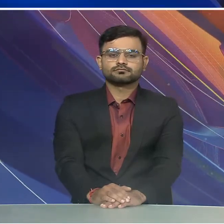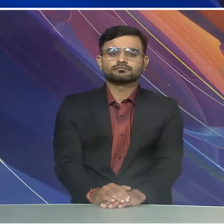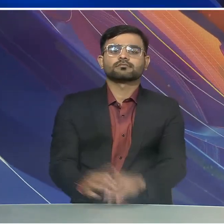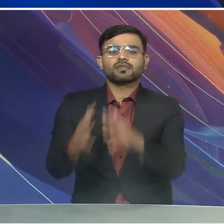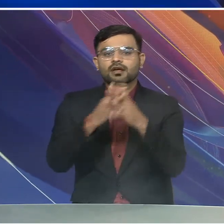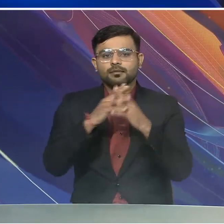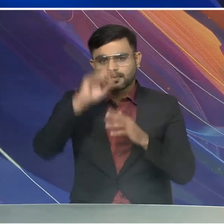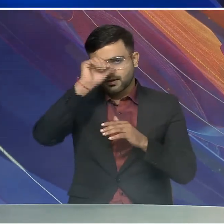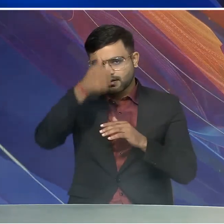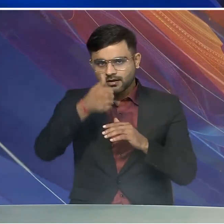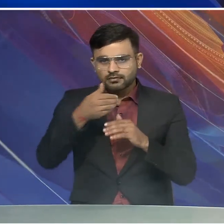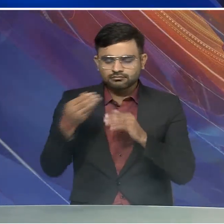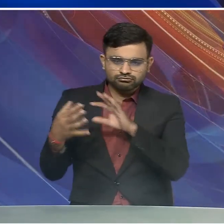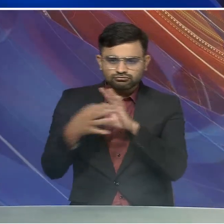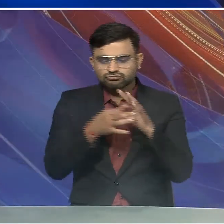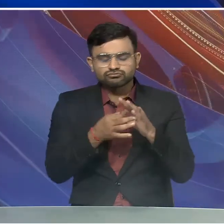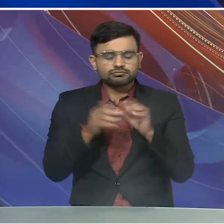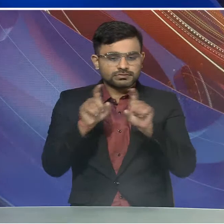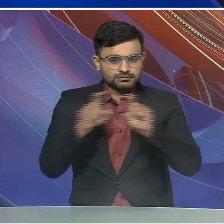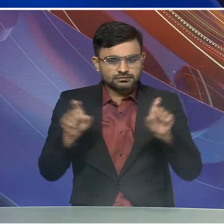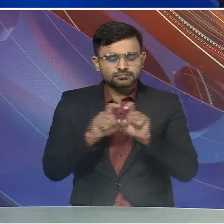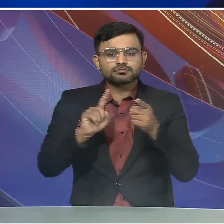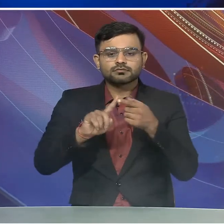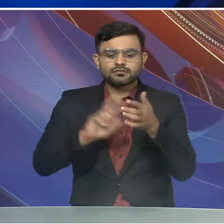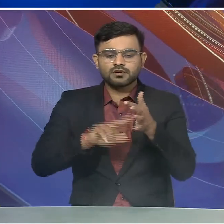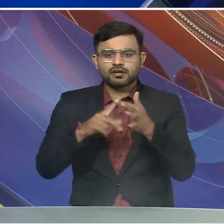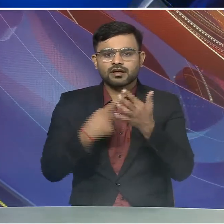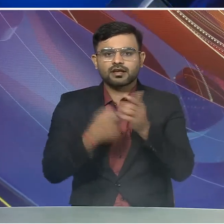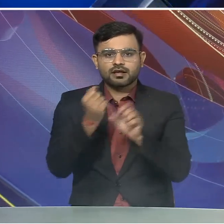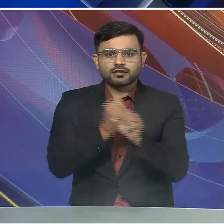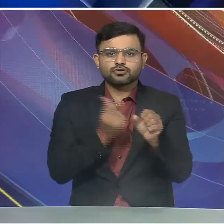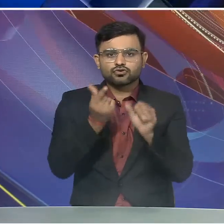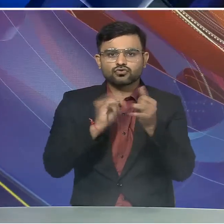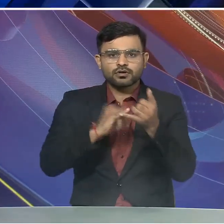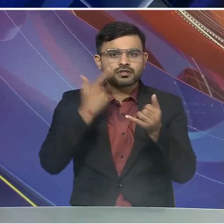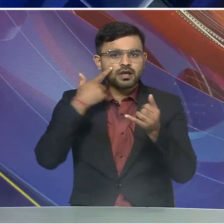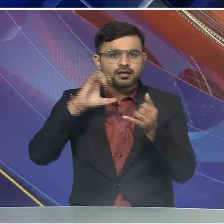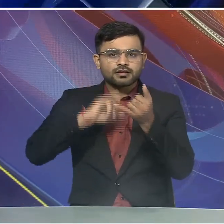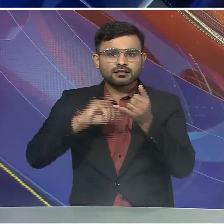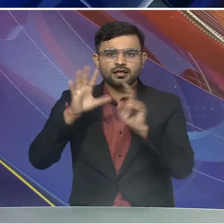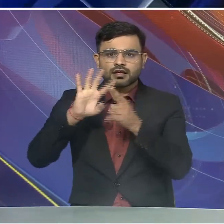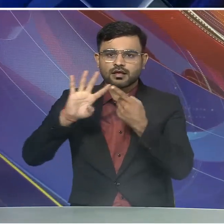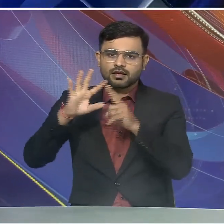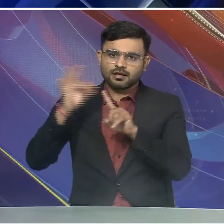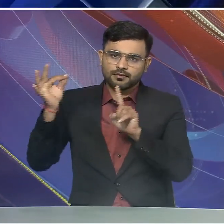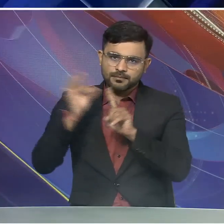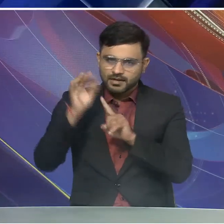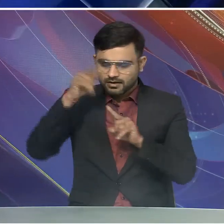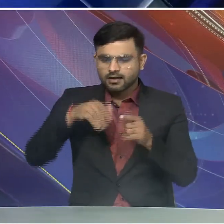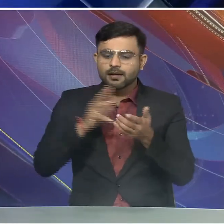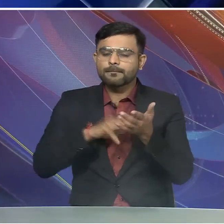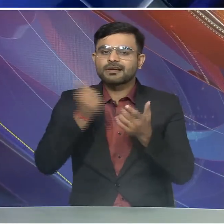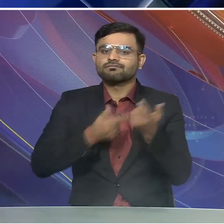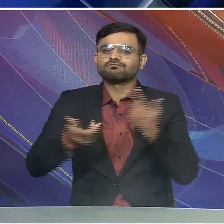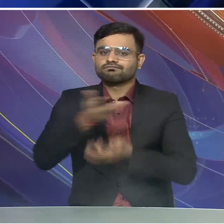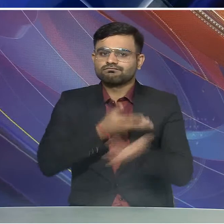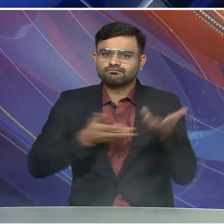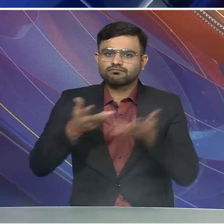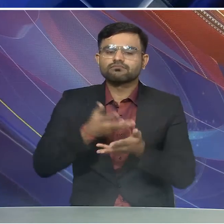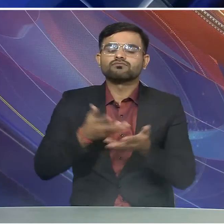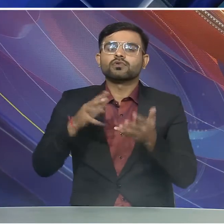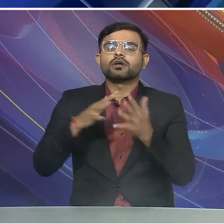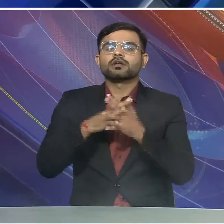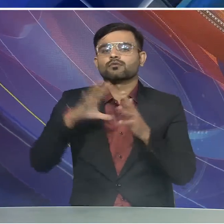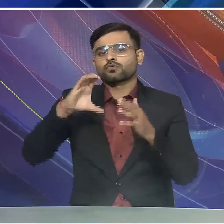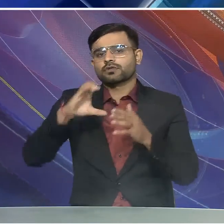अमेरिका भारत सामरिक स्वच्छ ऊर्जा भागीदारी यूसिस आप की मंत्री स्तरीय वार्ता आज अमेरिका के वॉशिंगटन